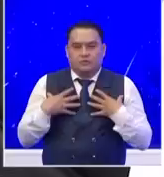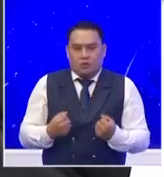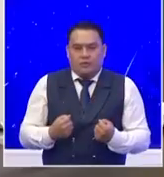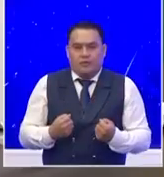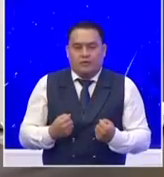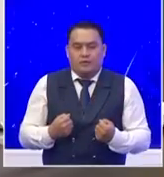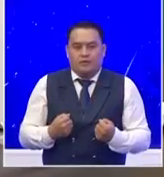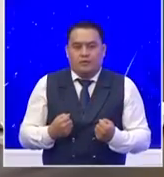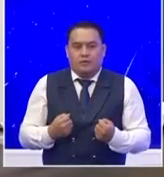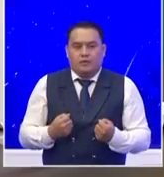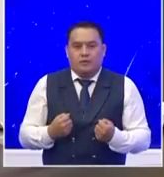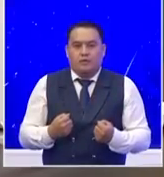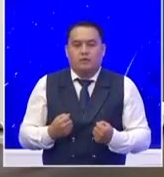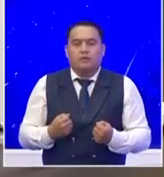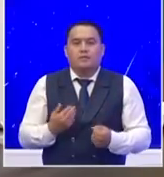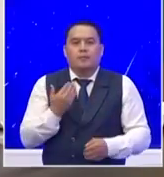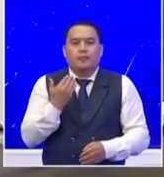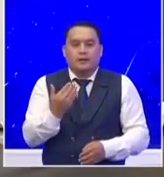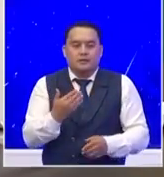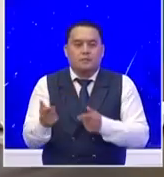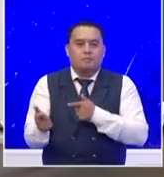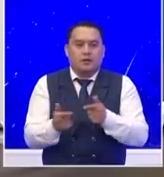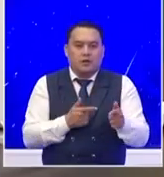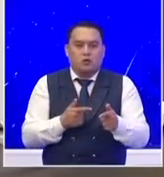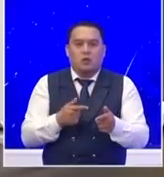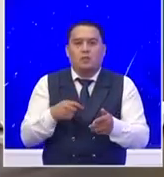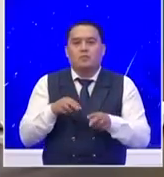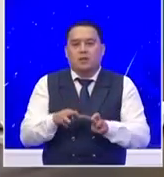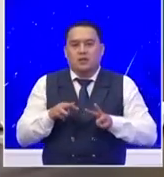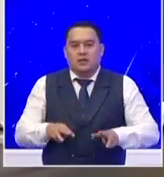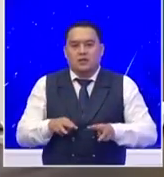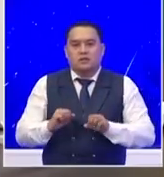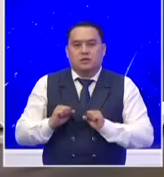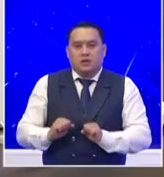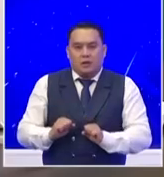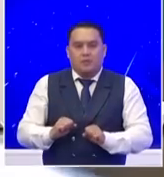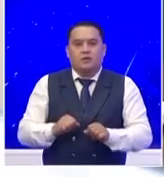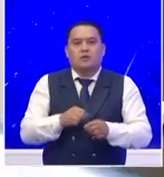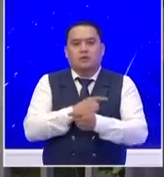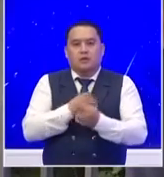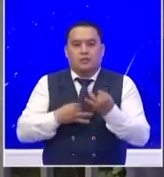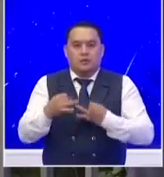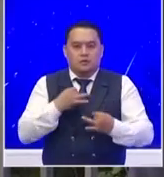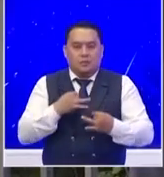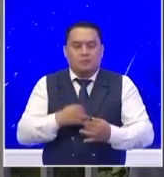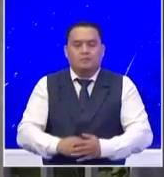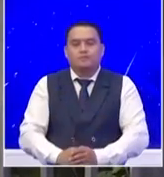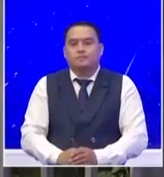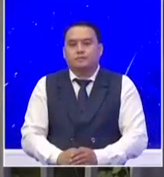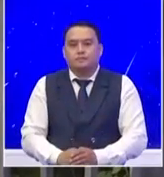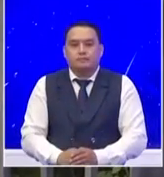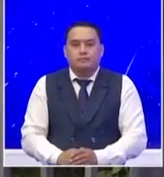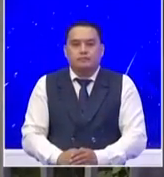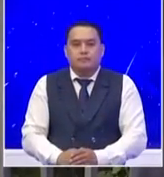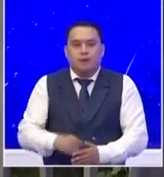здоровье. Вы подготовьте письма. Я сейчас с министром обороны переговорю. Хорошо? Нұрмұхамбет Ариповта